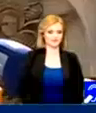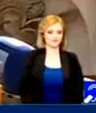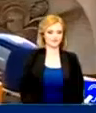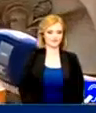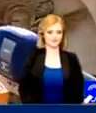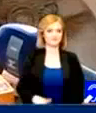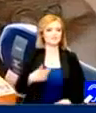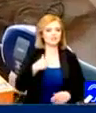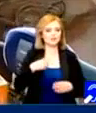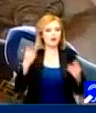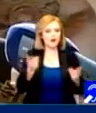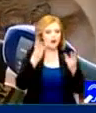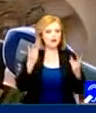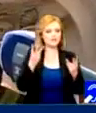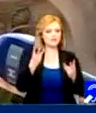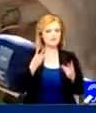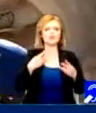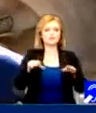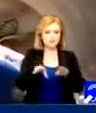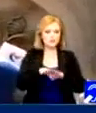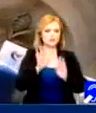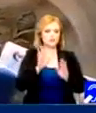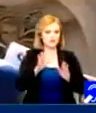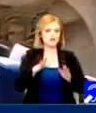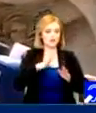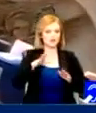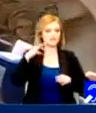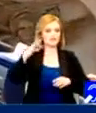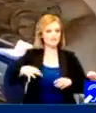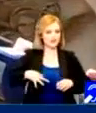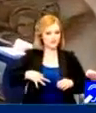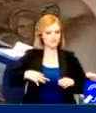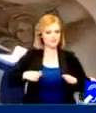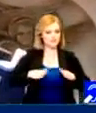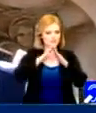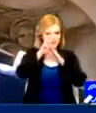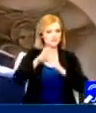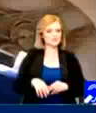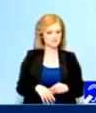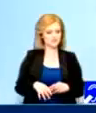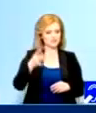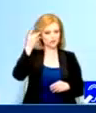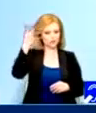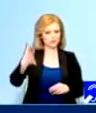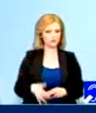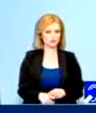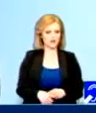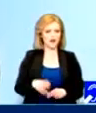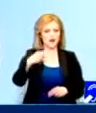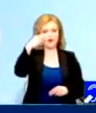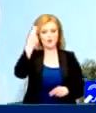ars exact cum a ars Notre-Dame de Paris, cum a ars soborul în cinstea Maicii Domnului, tot acoperișul și pictura